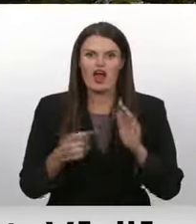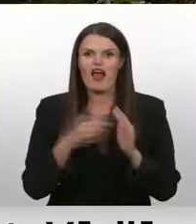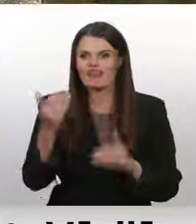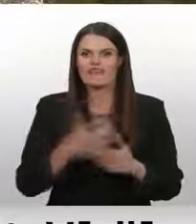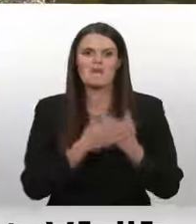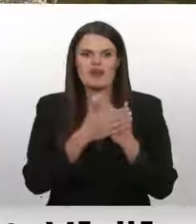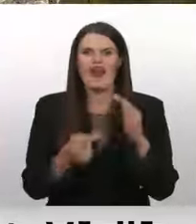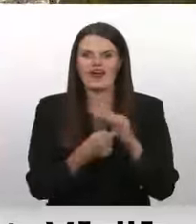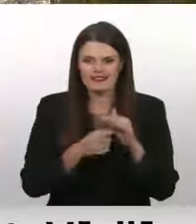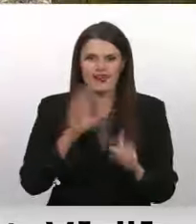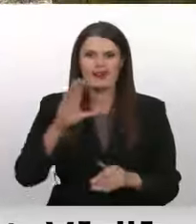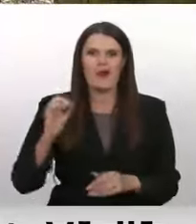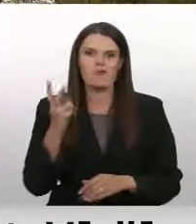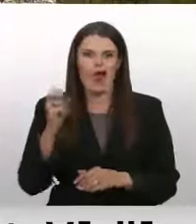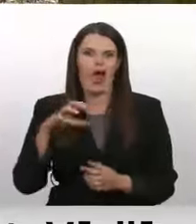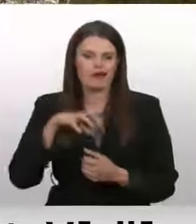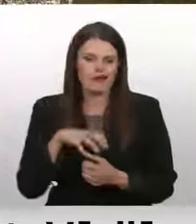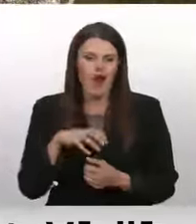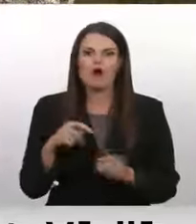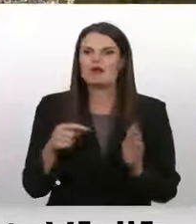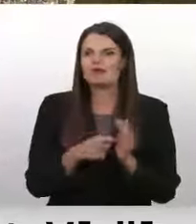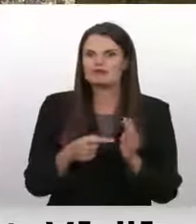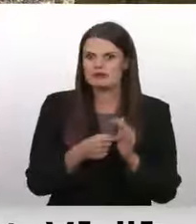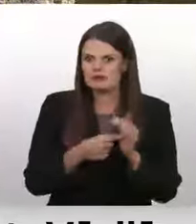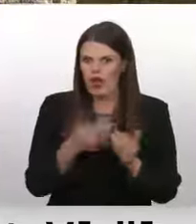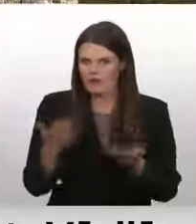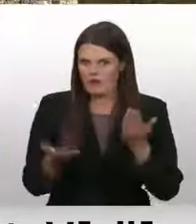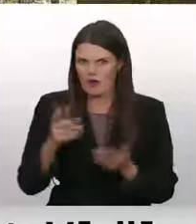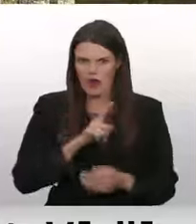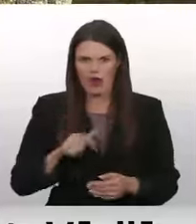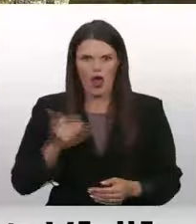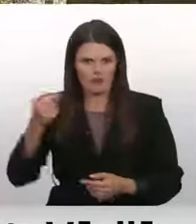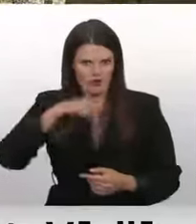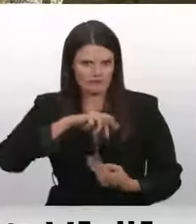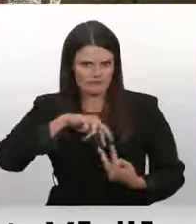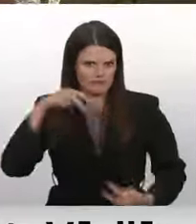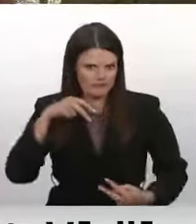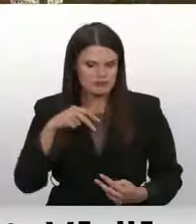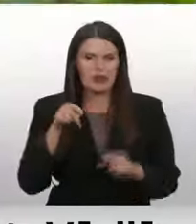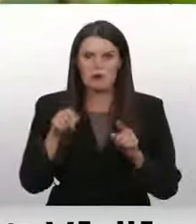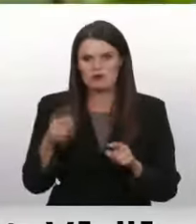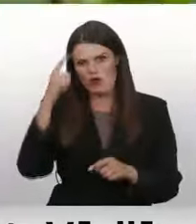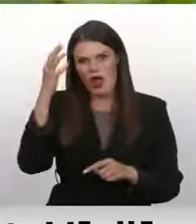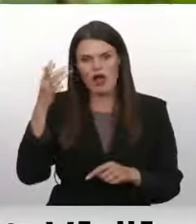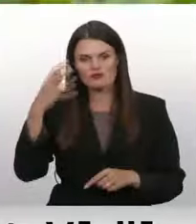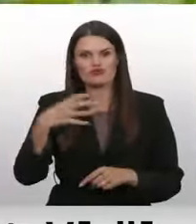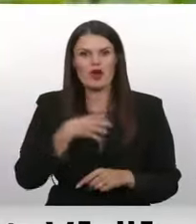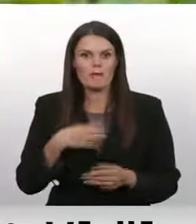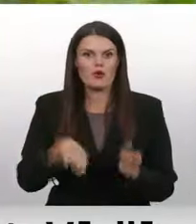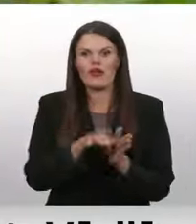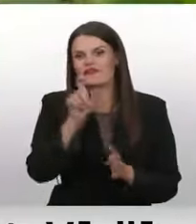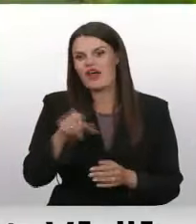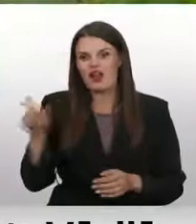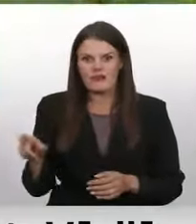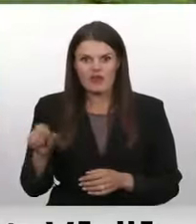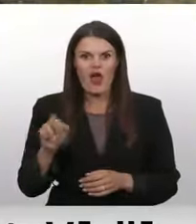Beka. Bet varbūt sēņošana pat tiešām ir latvieša gēnos. Par to liek aizdomāties čempionāta dalībnieks